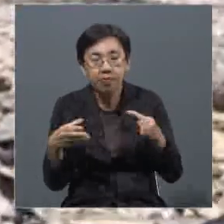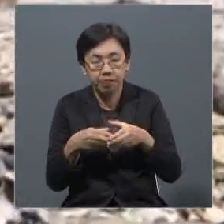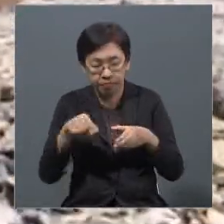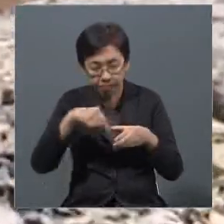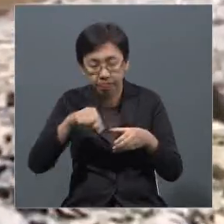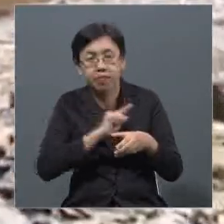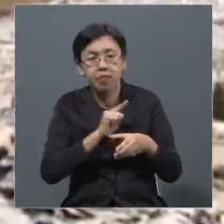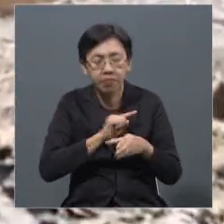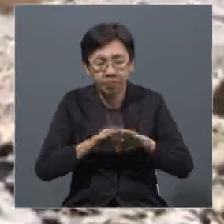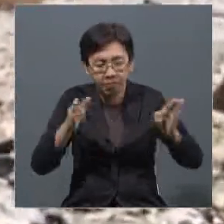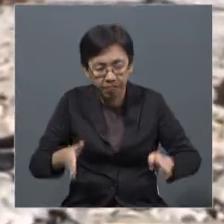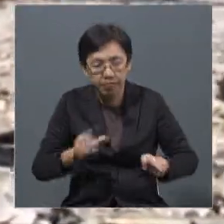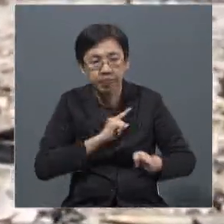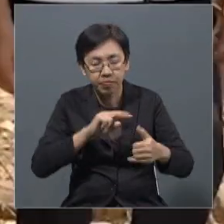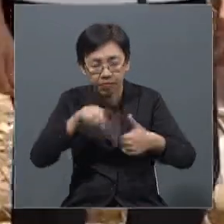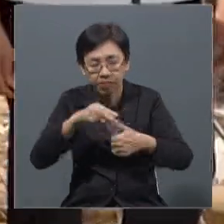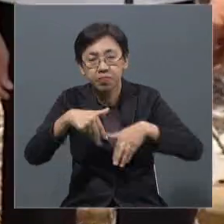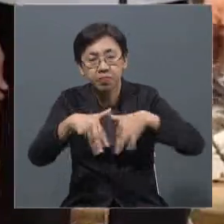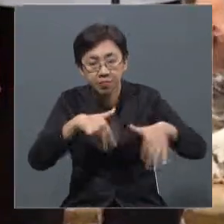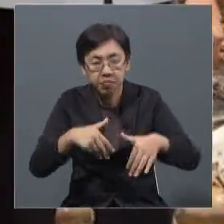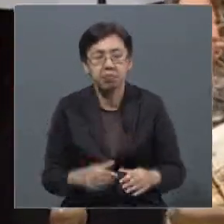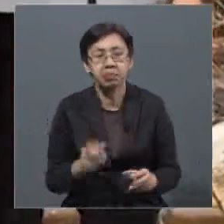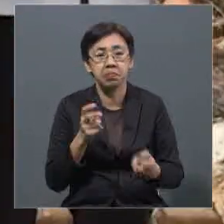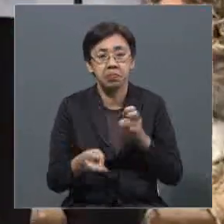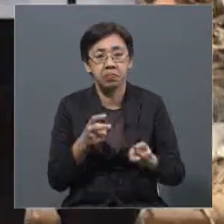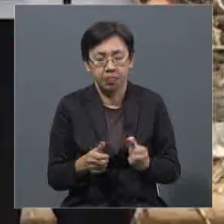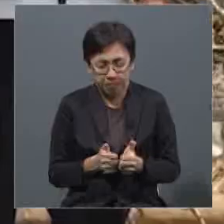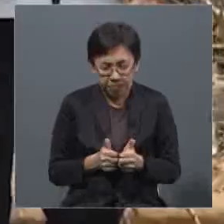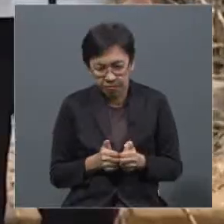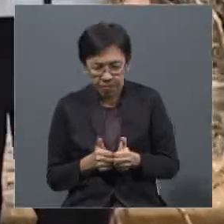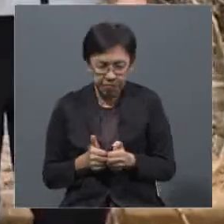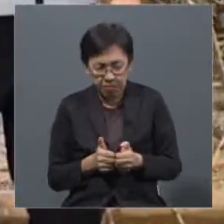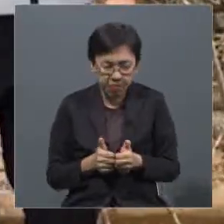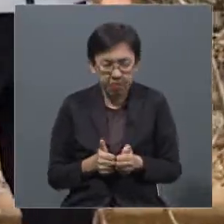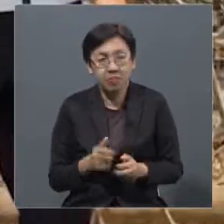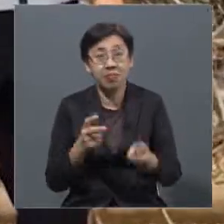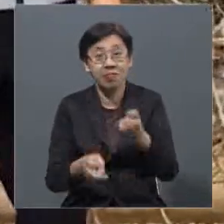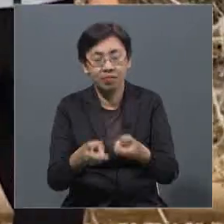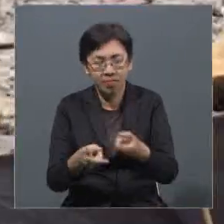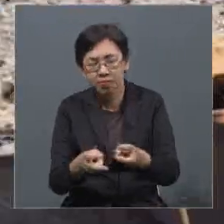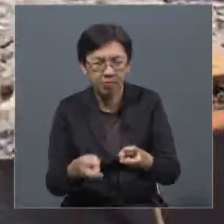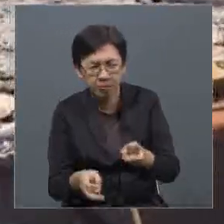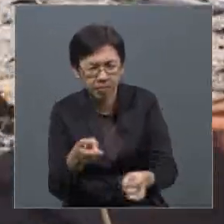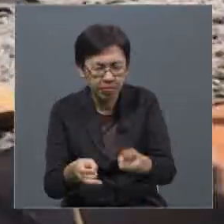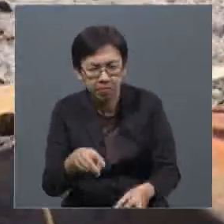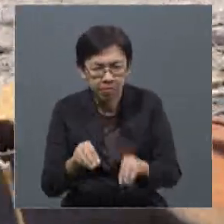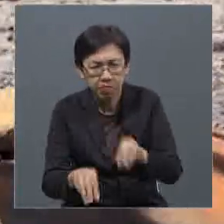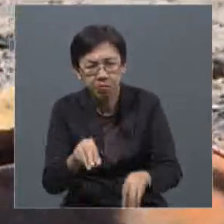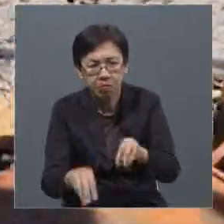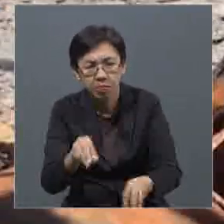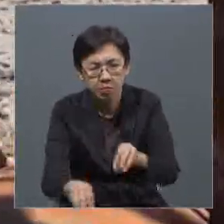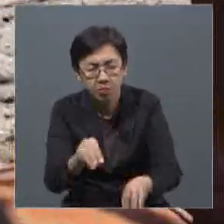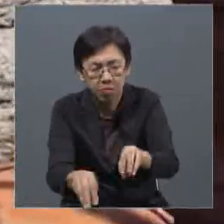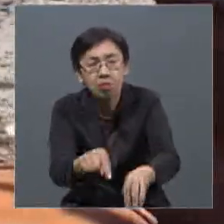ตรวจสุขภาพน้องประชาคือเจ้าหน้าที่ต้องเอาน้องวนภาเข้าไปนะเพราะไม่รู้ว่าแก๊สต่างๆนะครับหรือว่าสภาพพื้นที่เนี่ยมันจะอันตรายต่อเจ้าหน้าที่หรือ